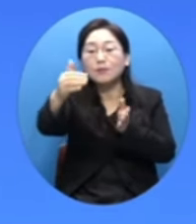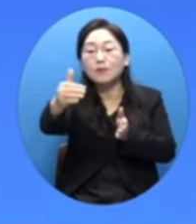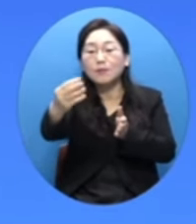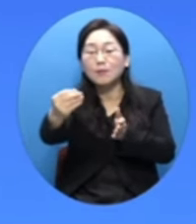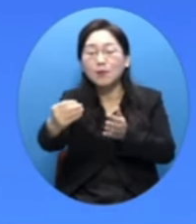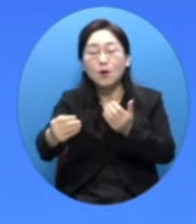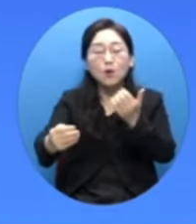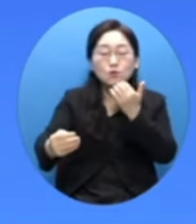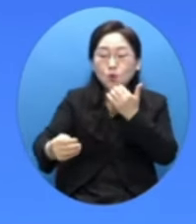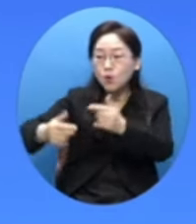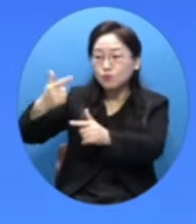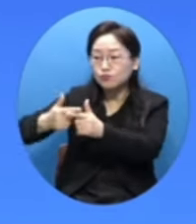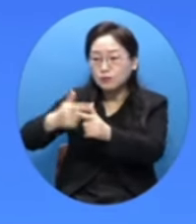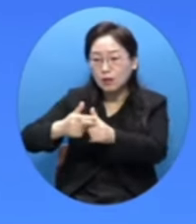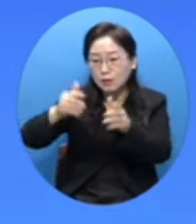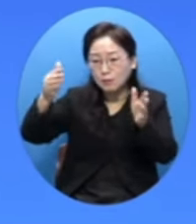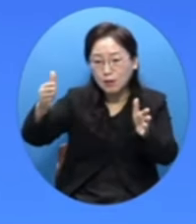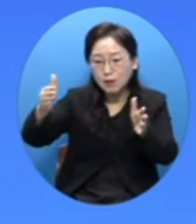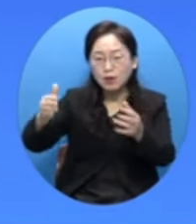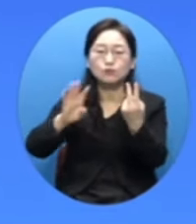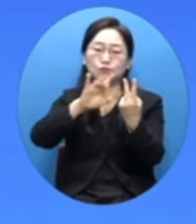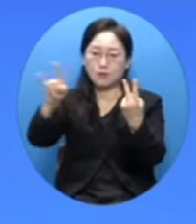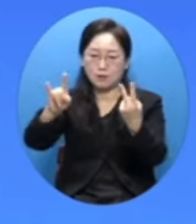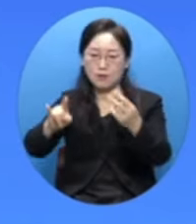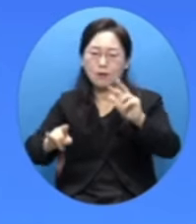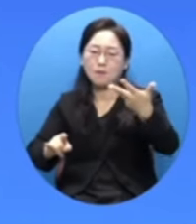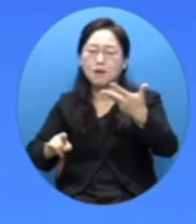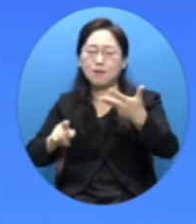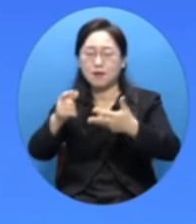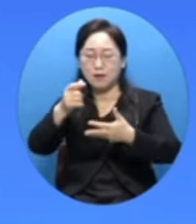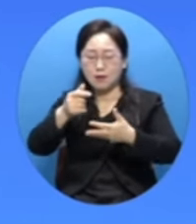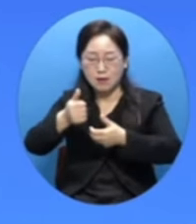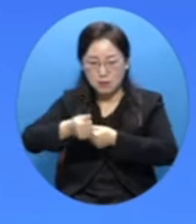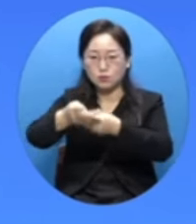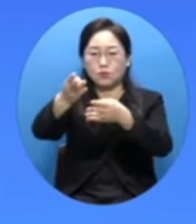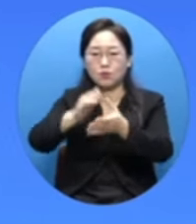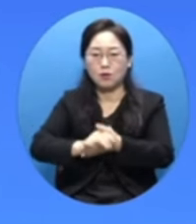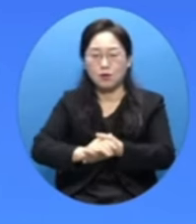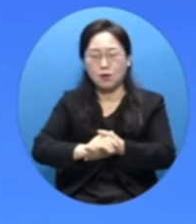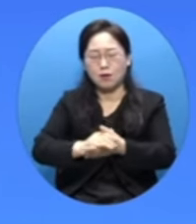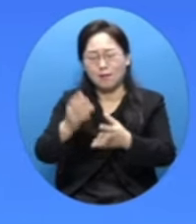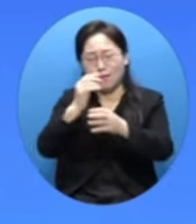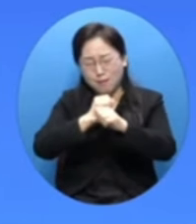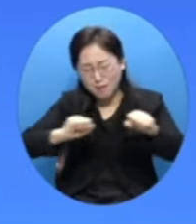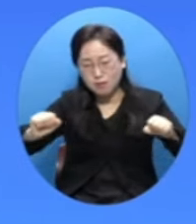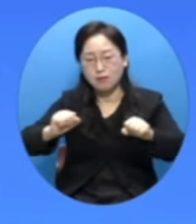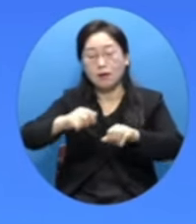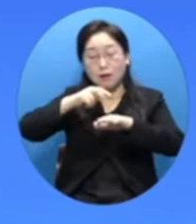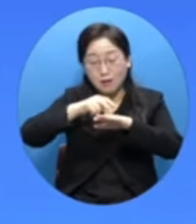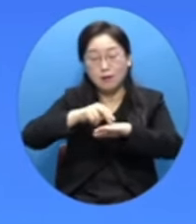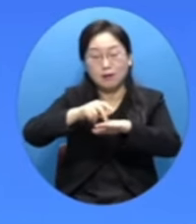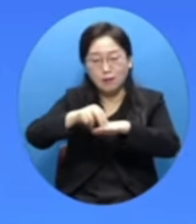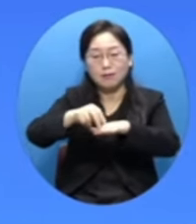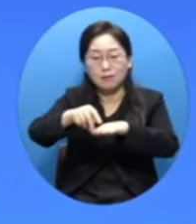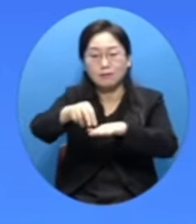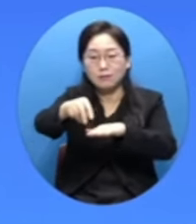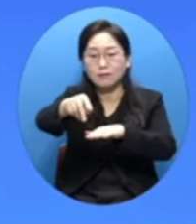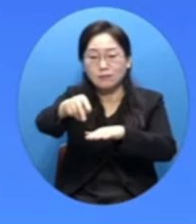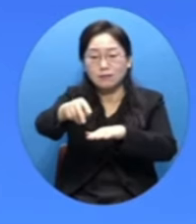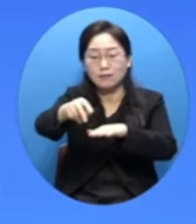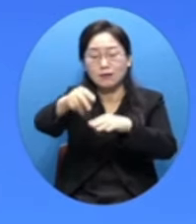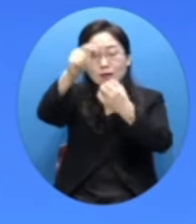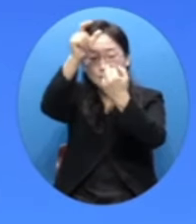서울 부산의 두 배쯤 되는 800km 정도 됩니다. 가는 길이 광야길입니다. 가다가 그가 날이